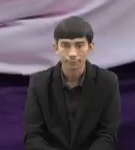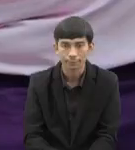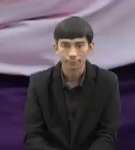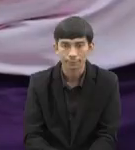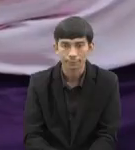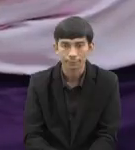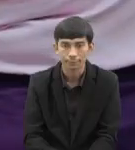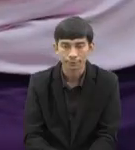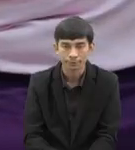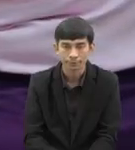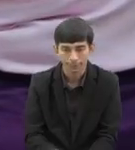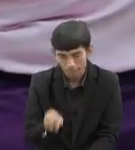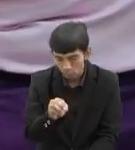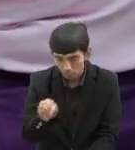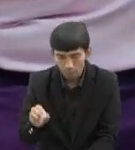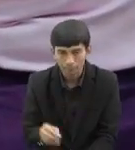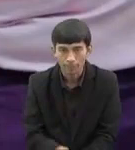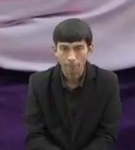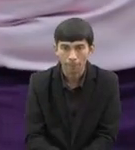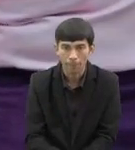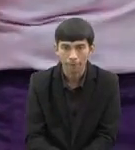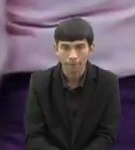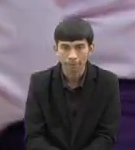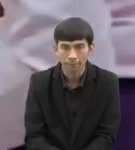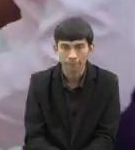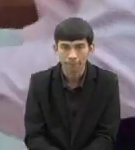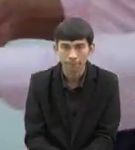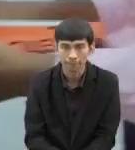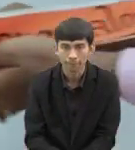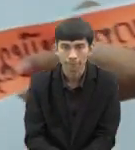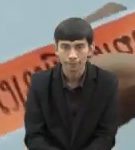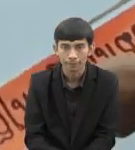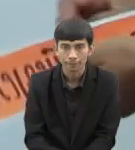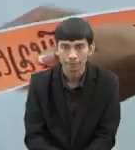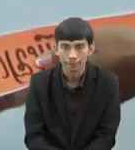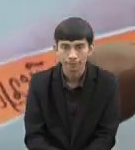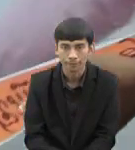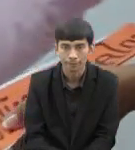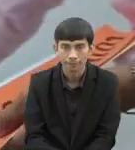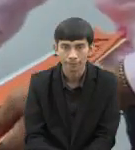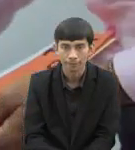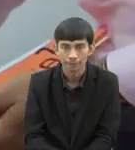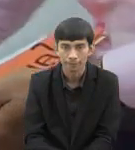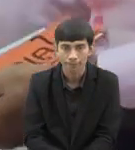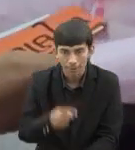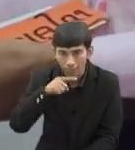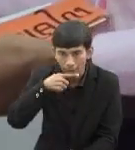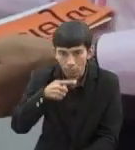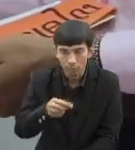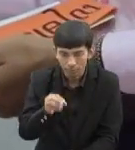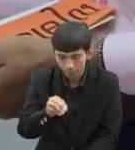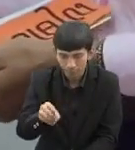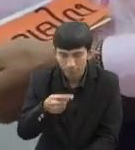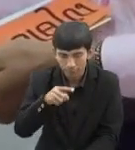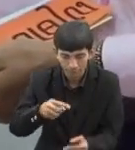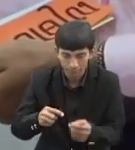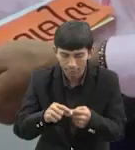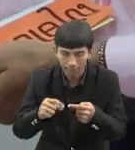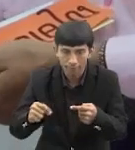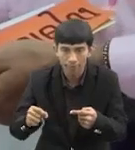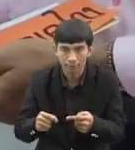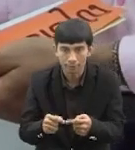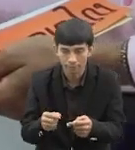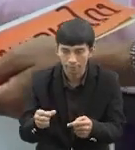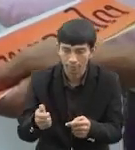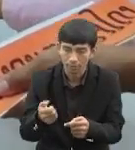Cứ đám. Đám mấy khá con. Đám bốt. Sẵn đáy. lưng